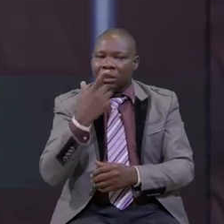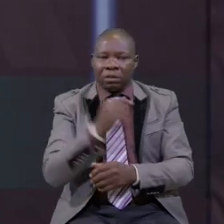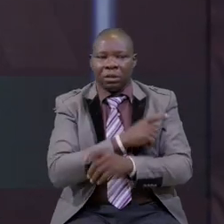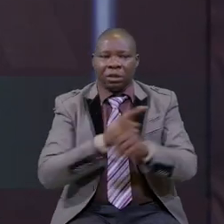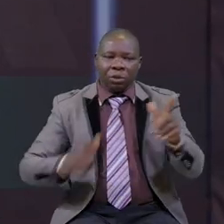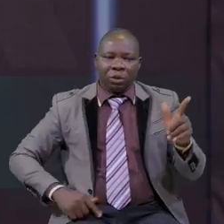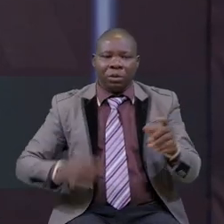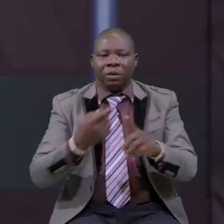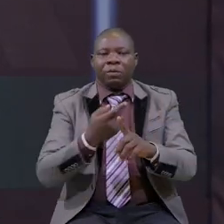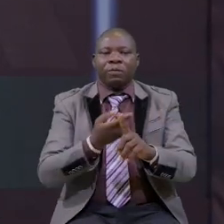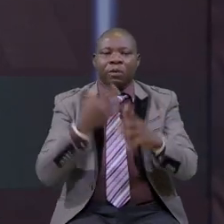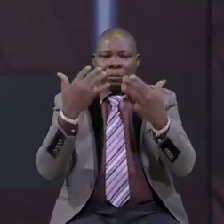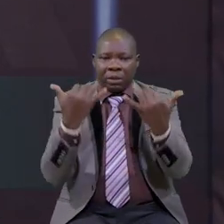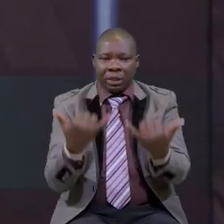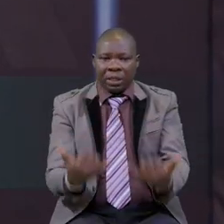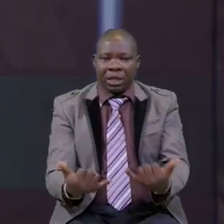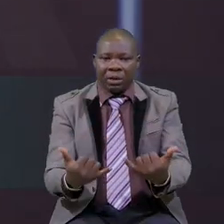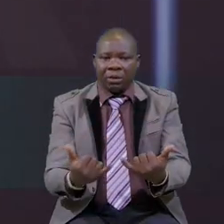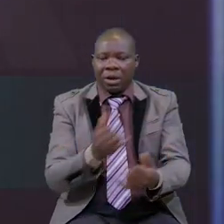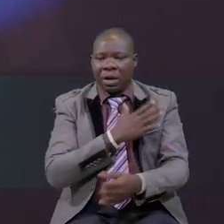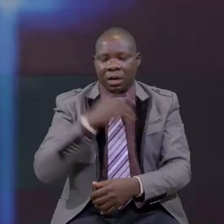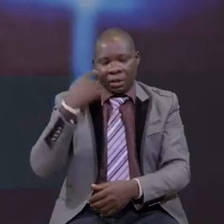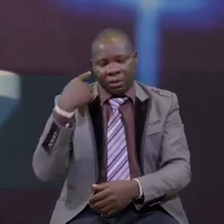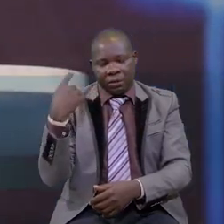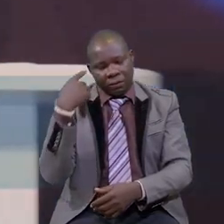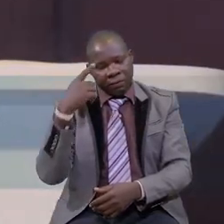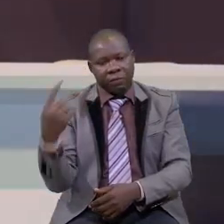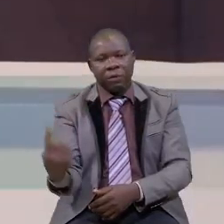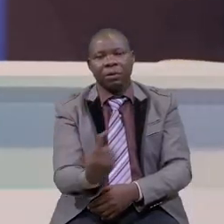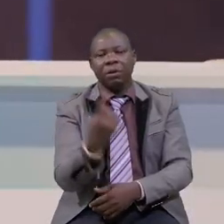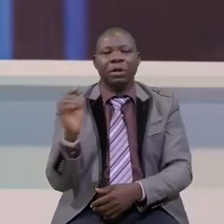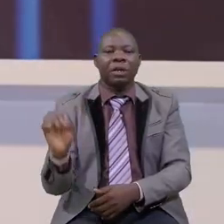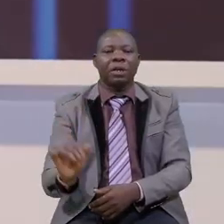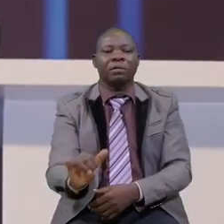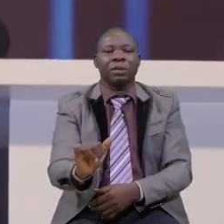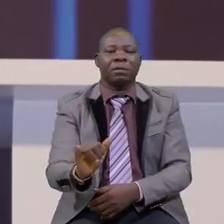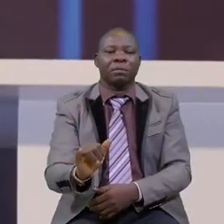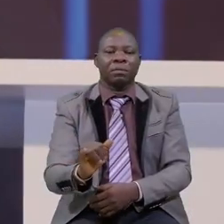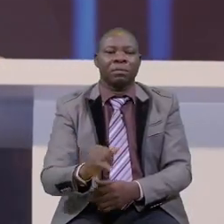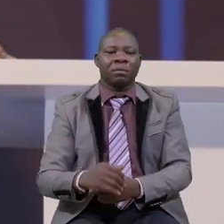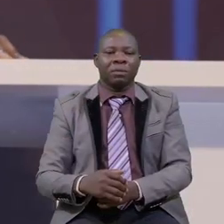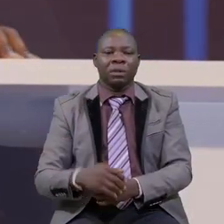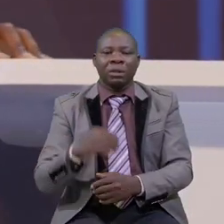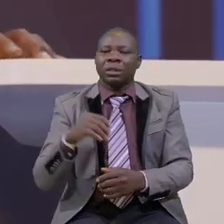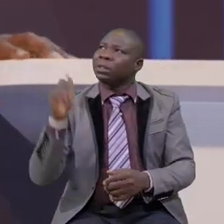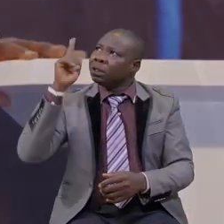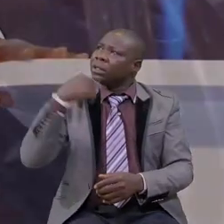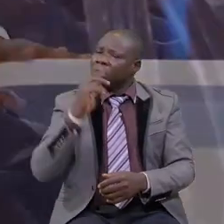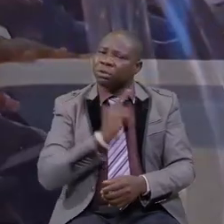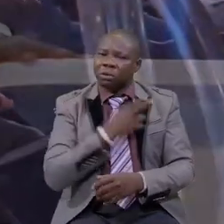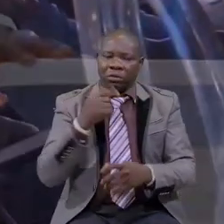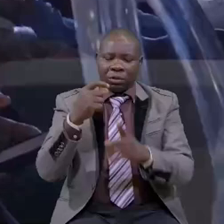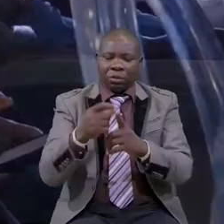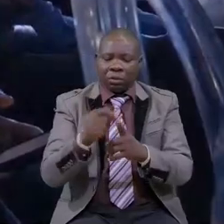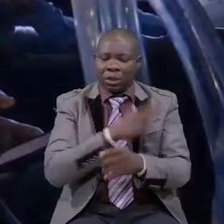Dit l'Éternel, dès maintenant et à jamais. Il nous fait comprendre donc la parole et